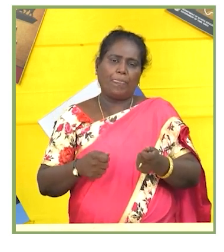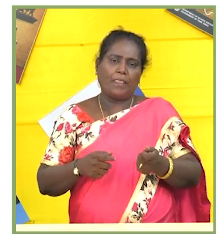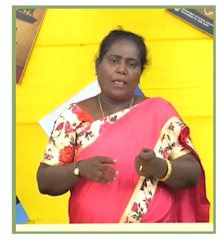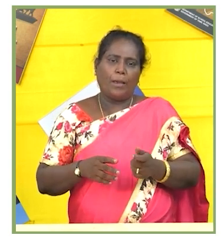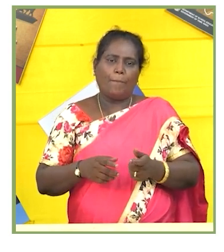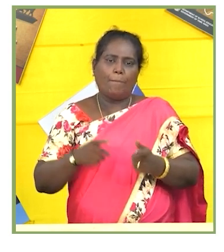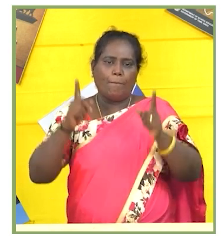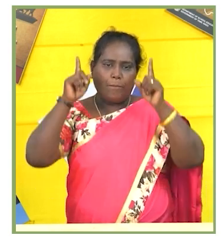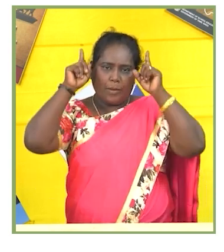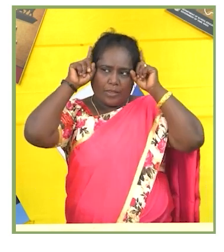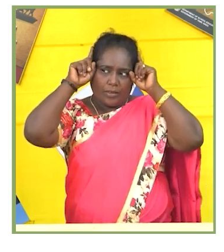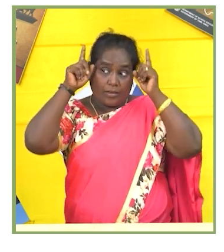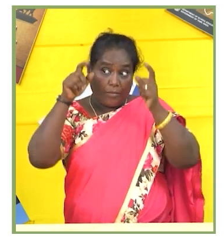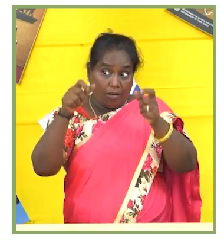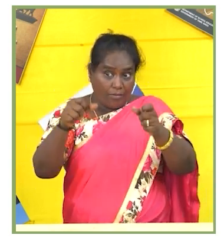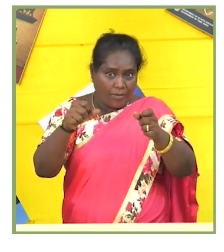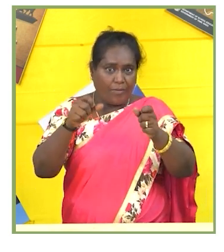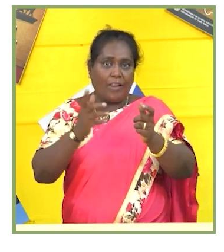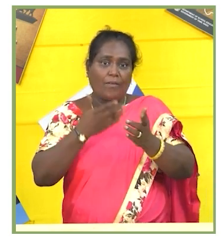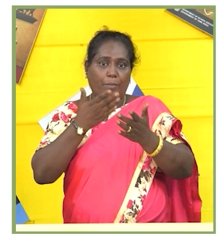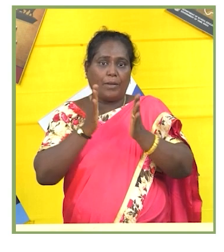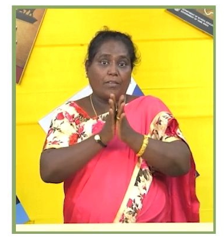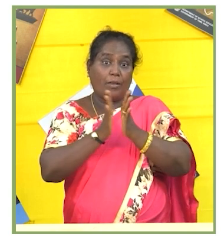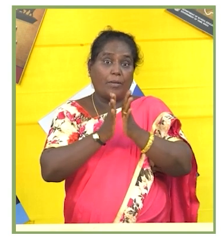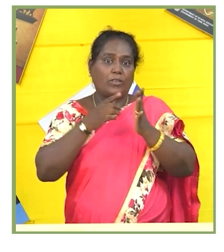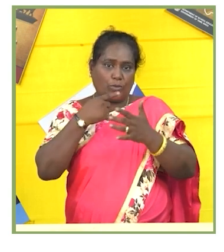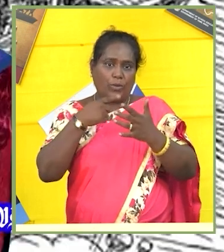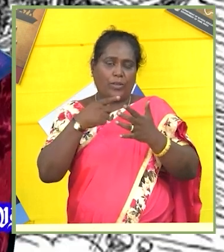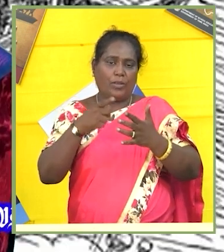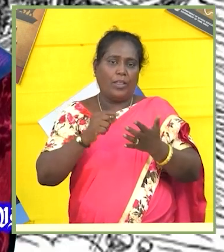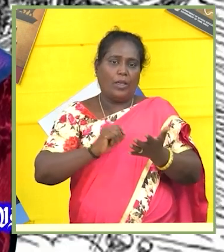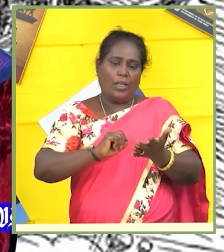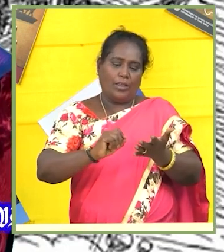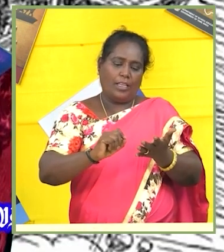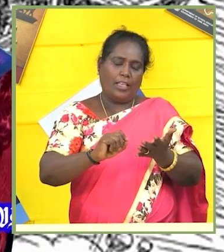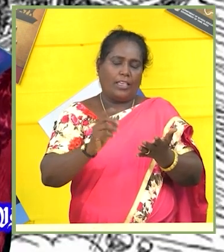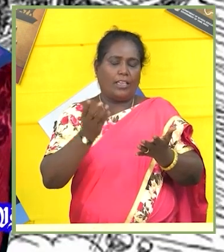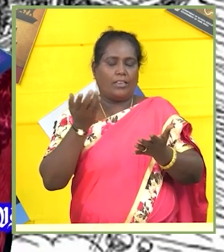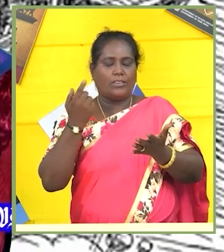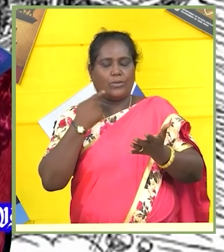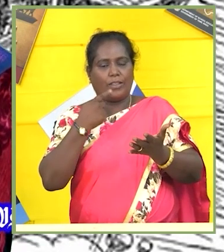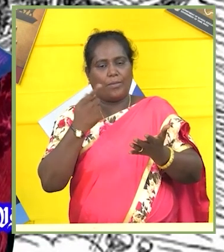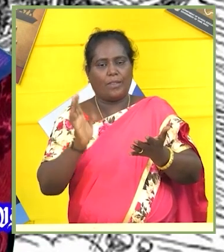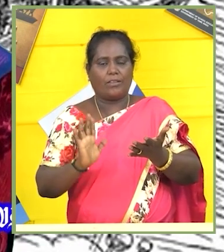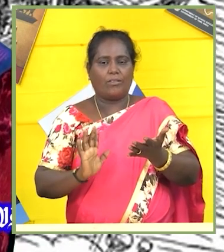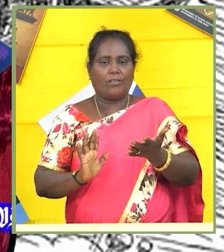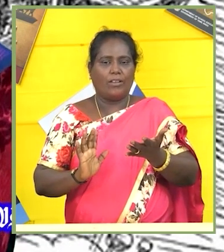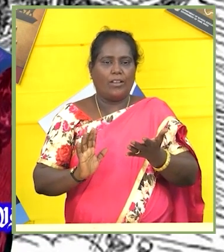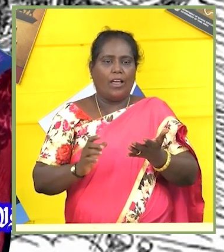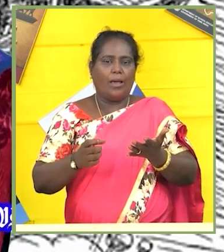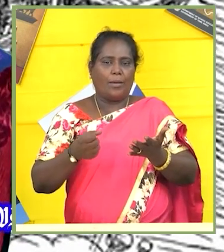வெண்பா மாலையிலும் பிற்கால சிற்றிலக்கியங்களில் ஒன்றான கண்ணுடையம்மன் பல்லு நூல்களிலும் இதை பற்றின செய்திகள் ஏறுதழுவதியை பற்றிய